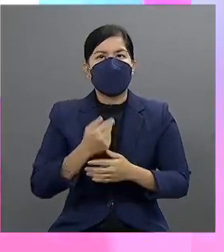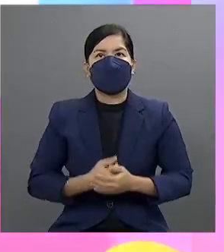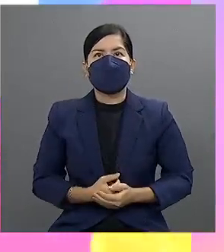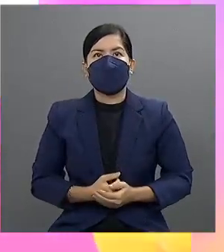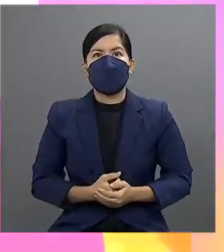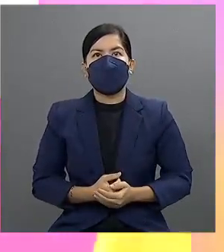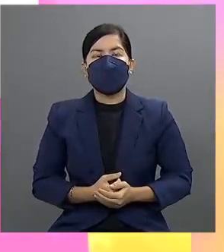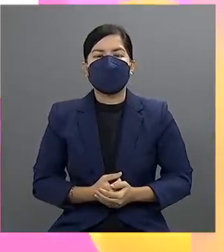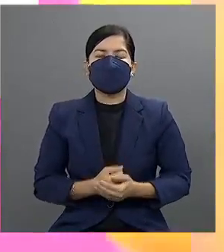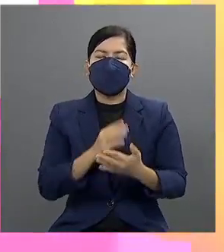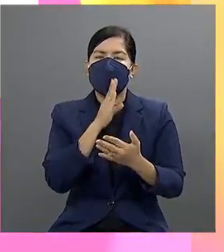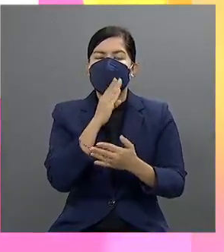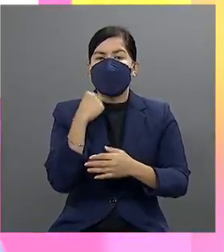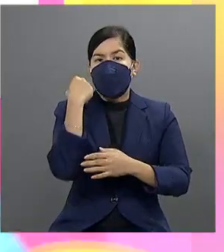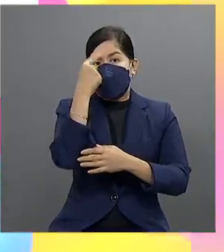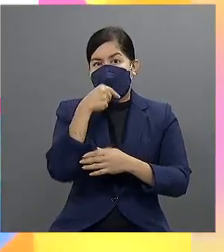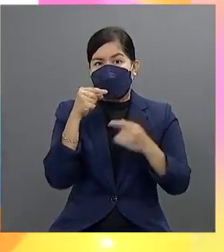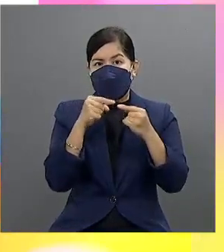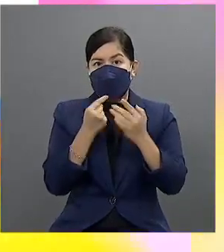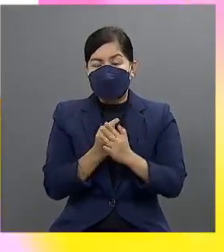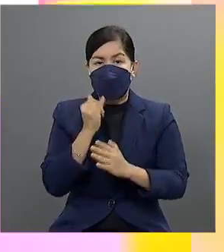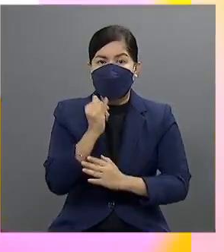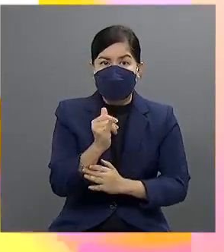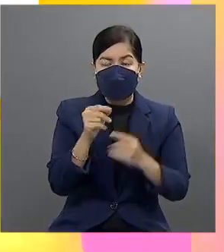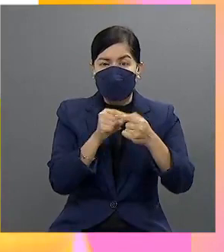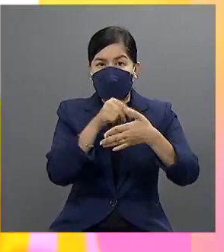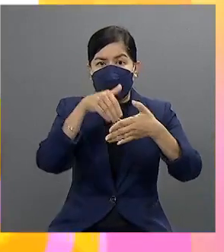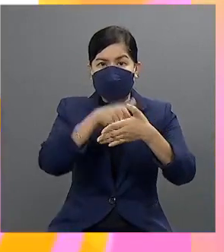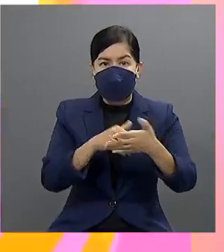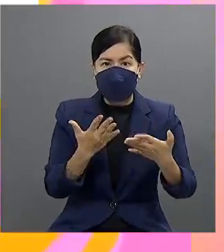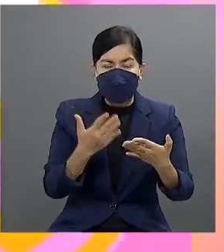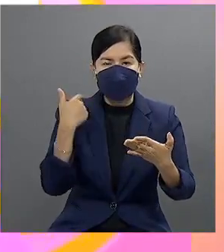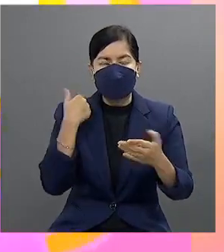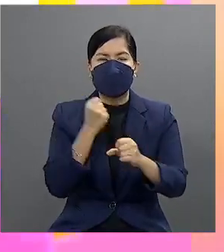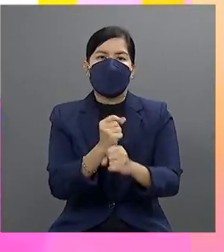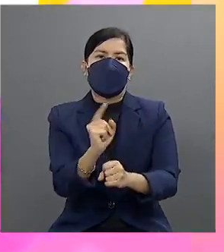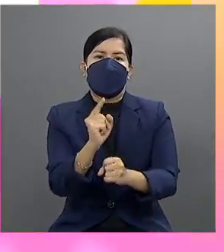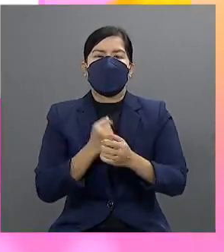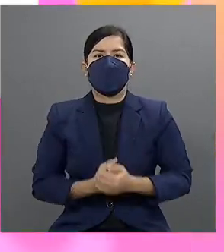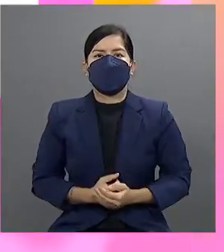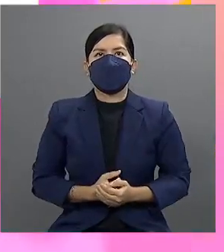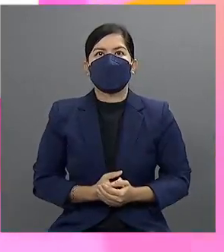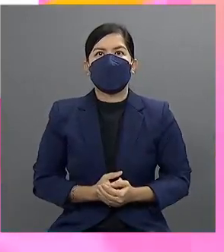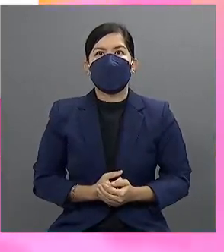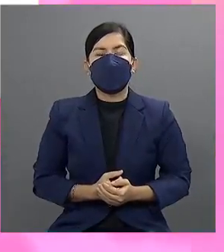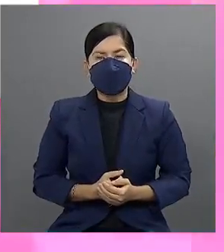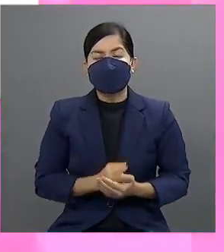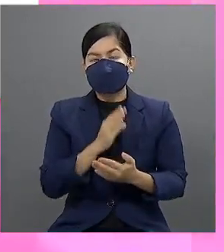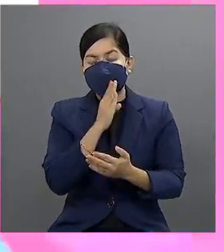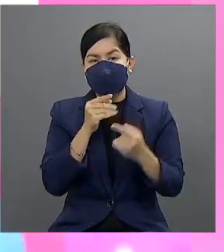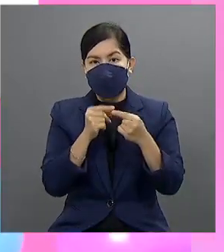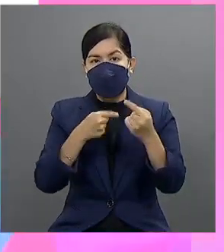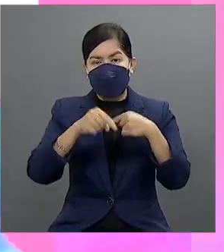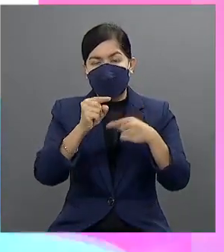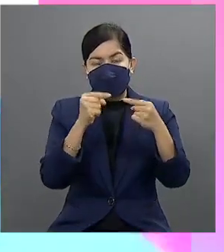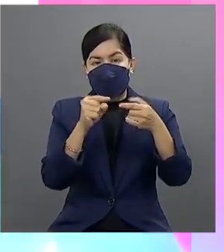ช้สิทธิ์เลือกตั้งอบต.ได้จากคำถามที่ว่าหากไม่สามารถไปใช้สิทธิ์เลือกตั้งสมาชิกและนายกอบต.ในวันอ